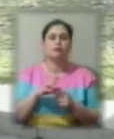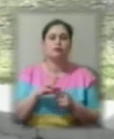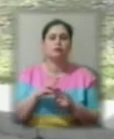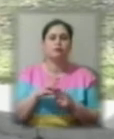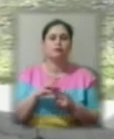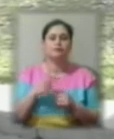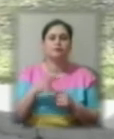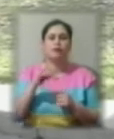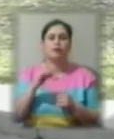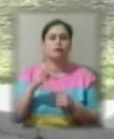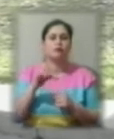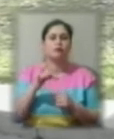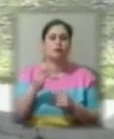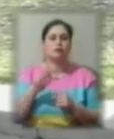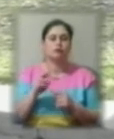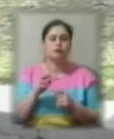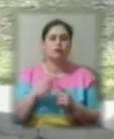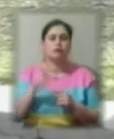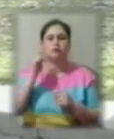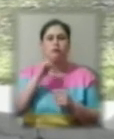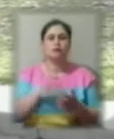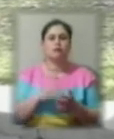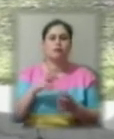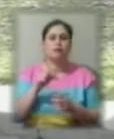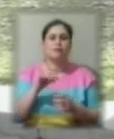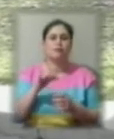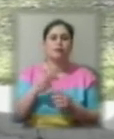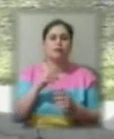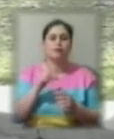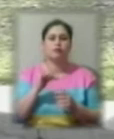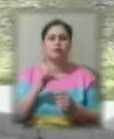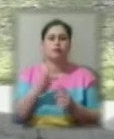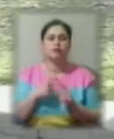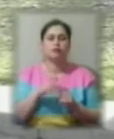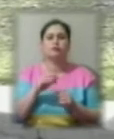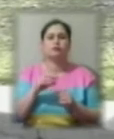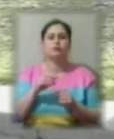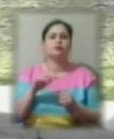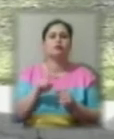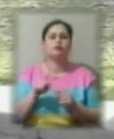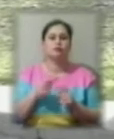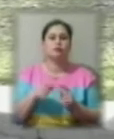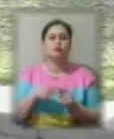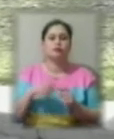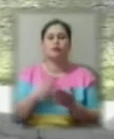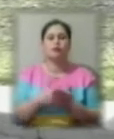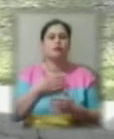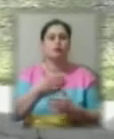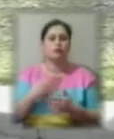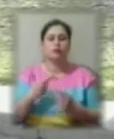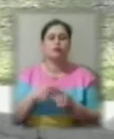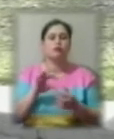організацію «Український центр запобігання катуванням». Справа в тому, що досить активно долучалася до